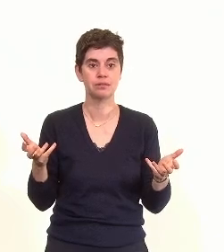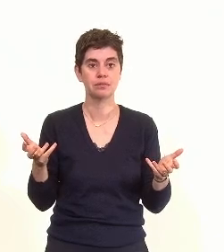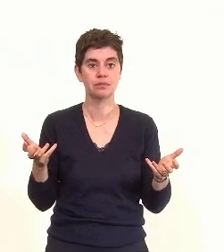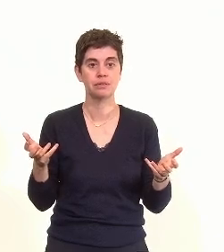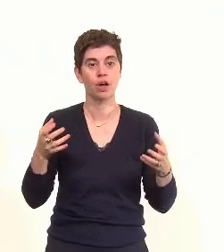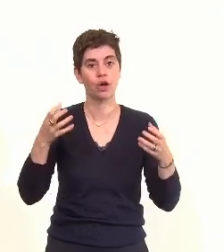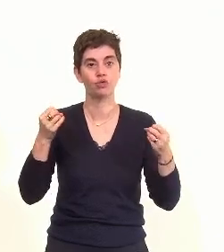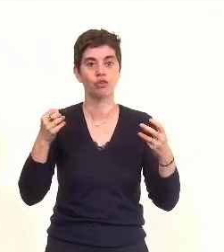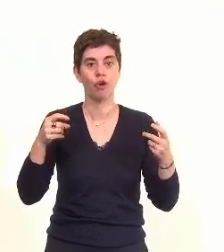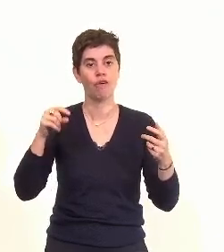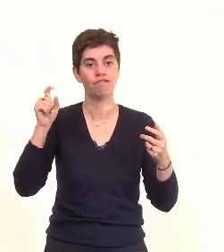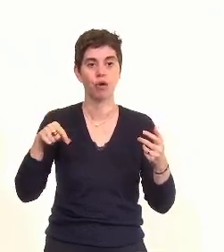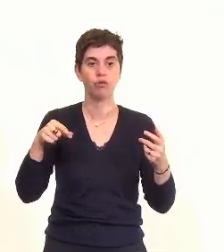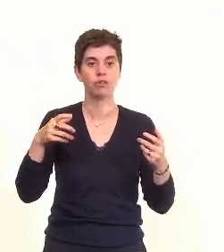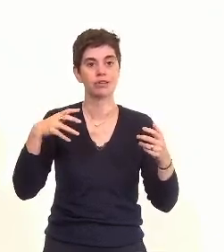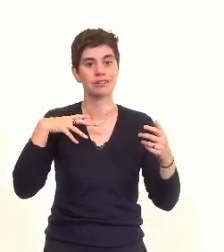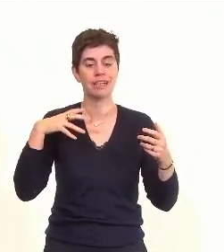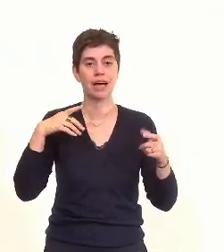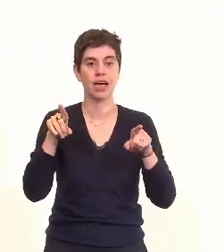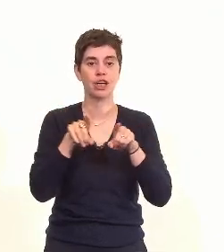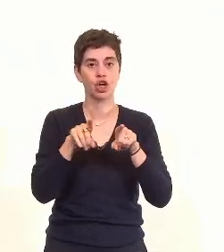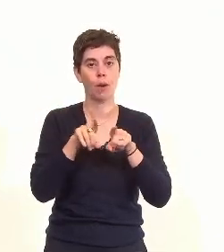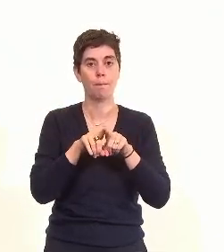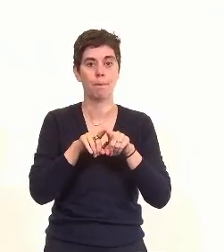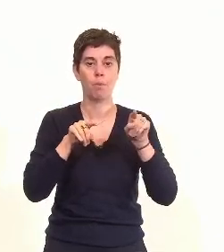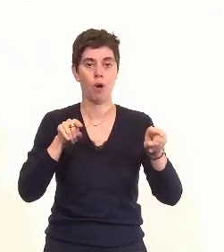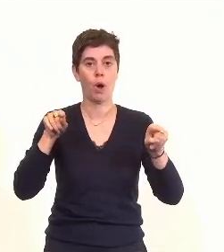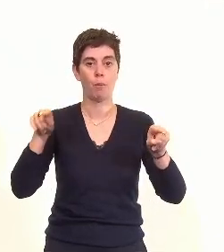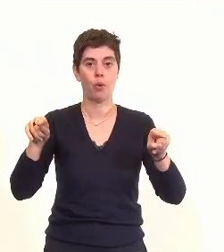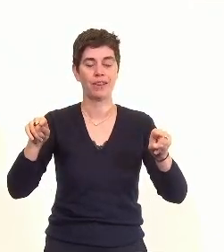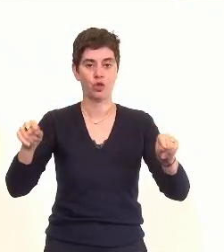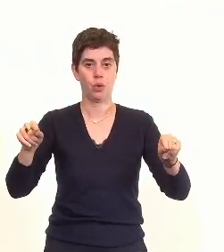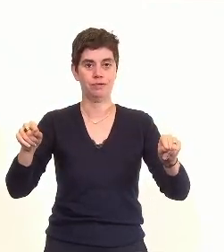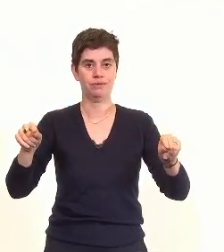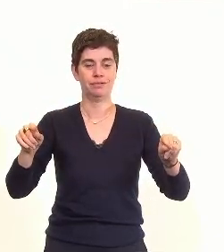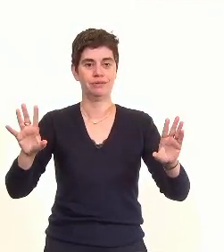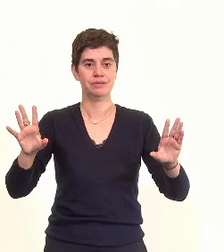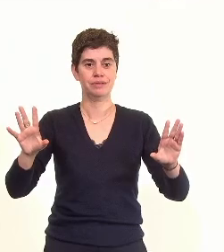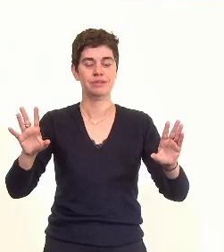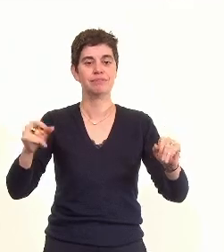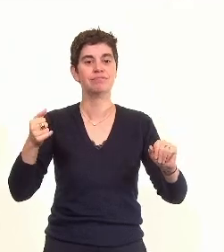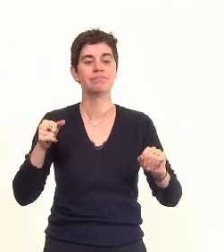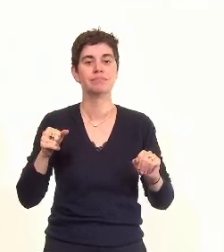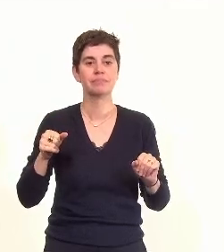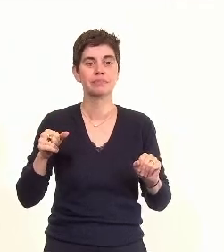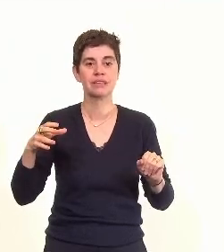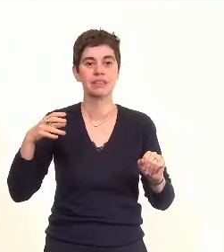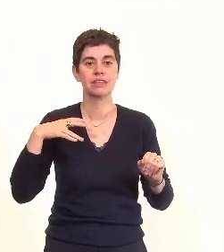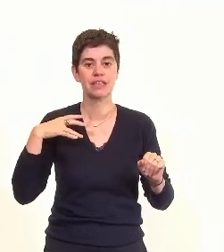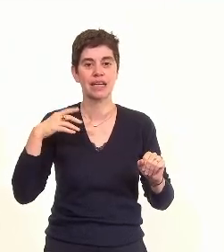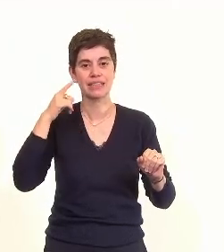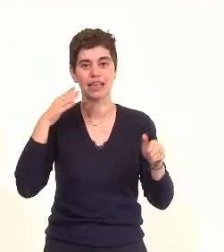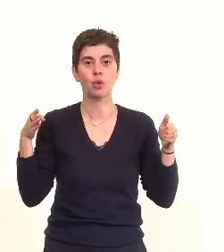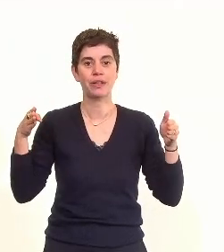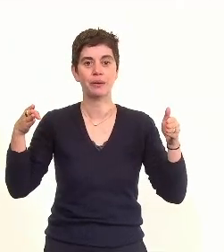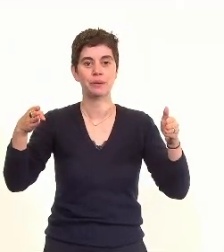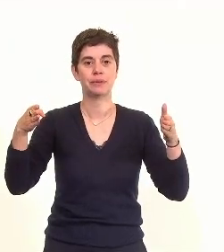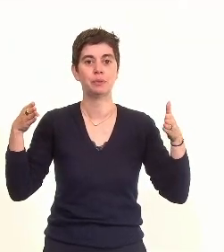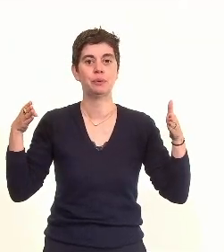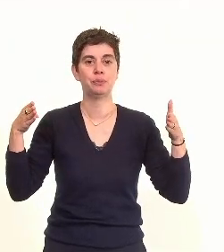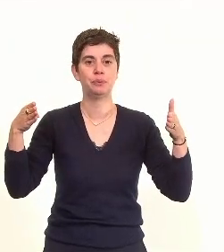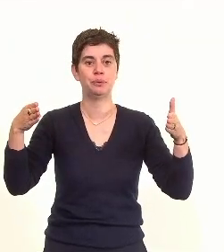euclidienne. Alors, je m'explique. Dans la géométrie euclidienne, on est avec des droites qui peuvent être parallèles et qui restent